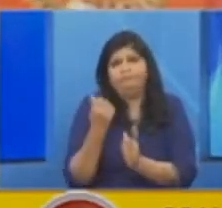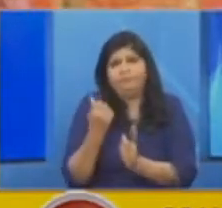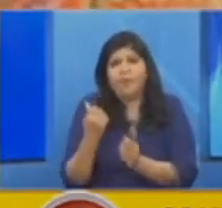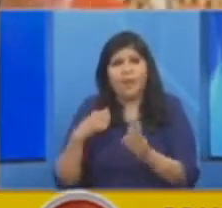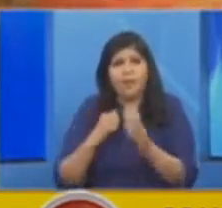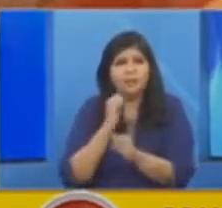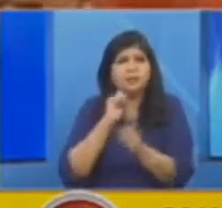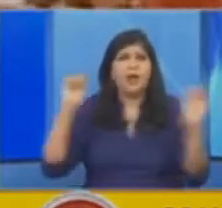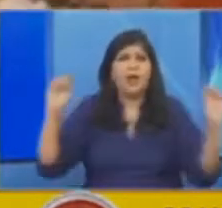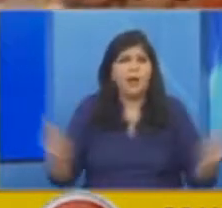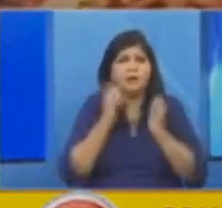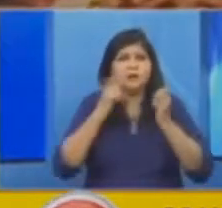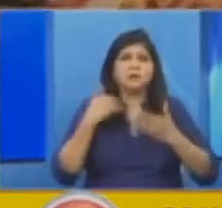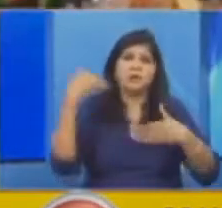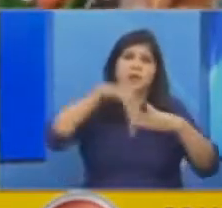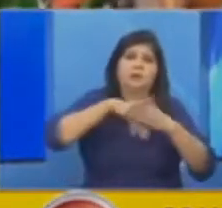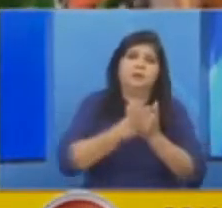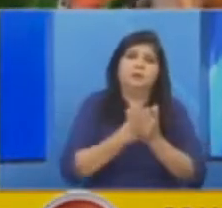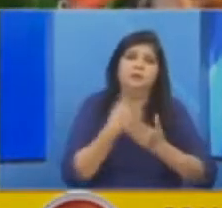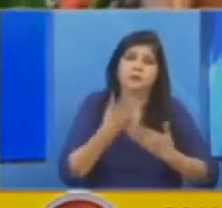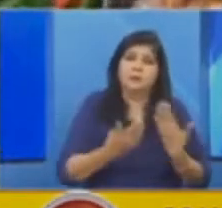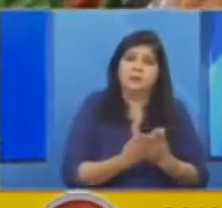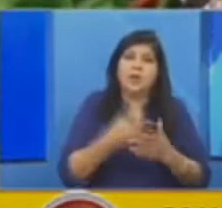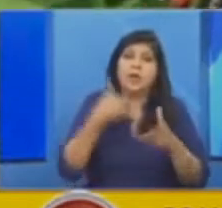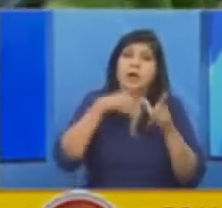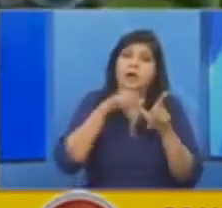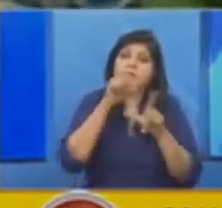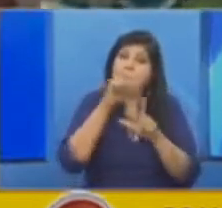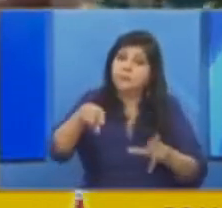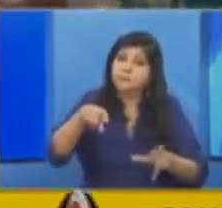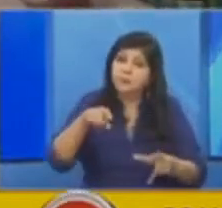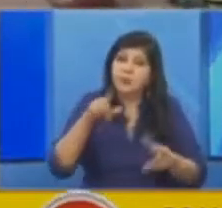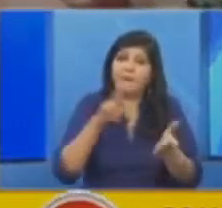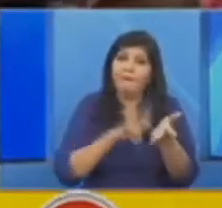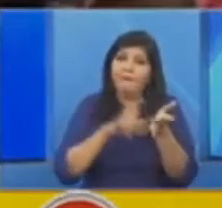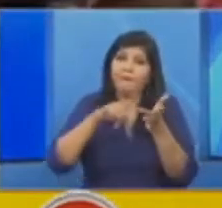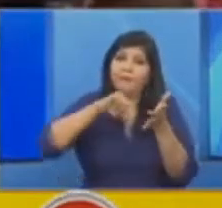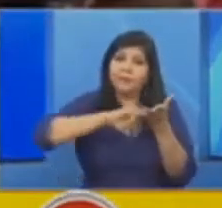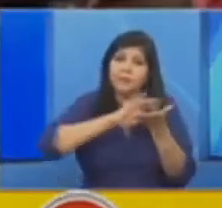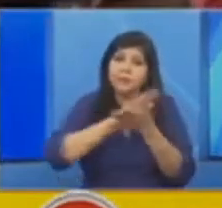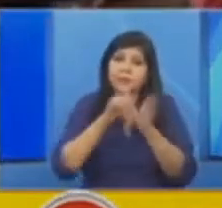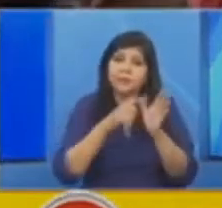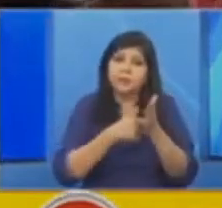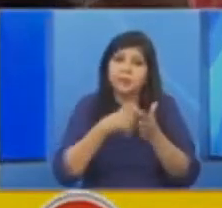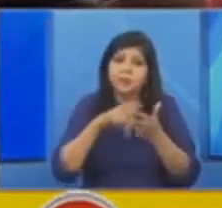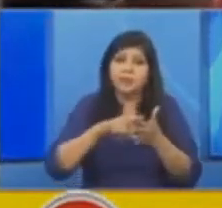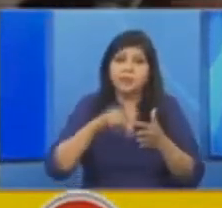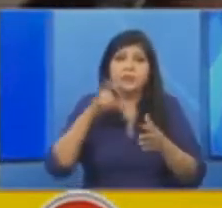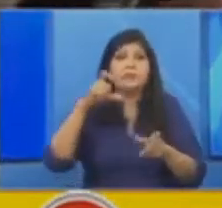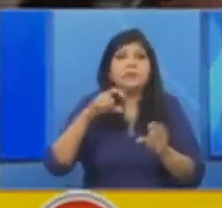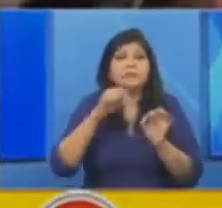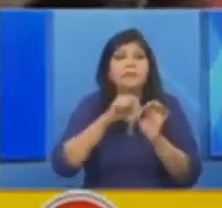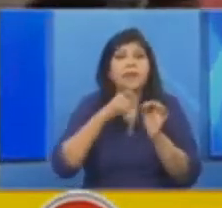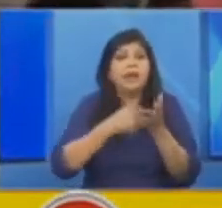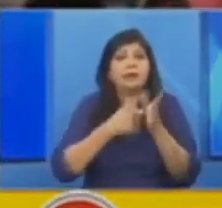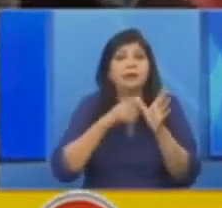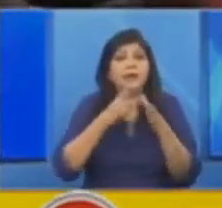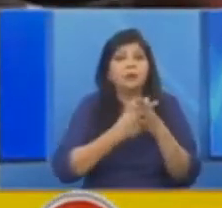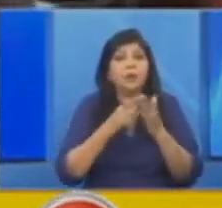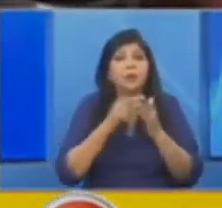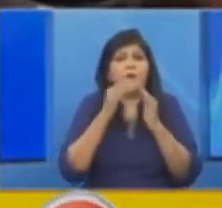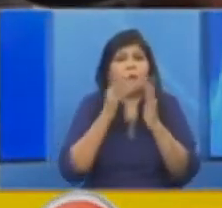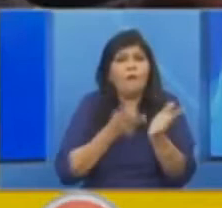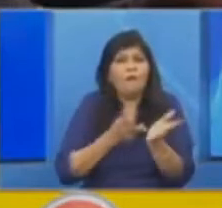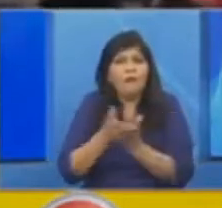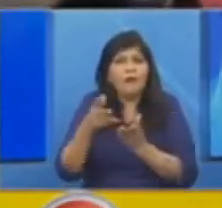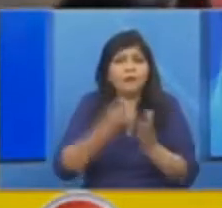होगी अब जैसे आंदर पदेश के विज़ा का पटनम में स्रीमान सीवी राजू है उनके गाओं